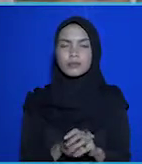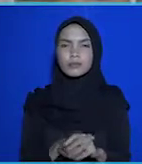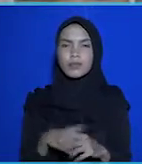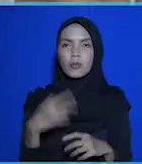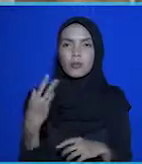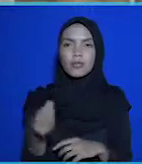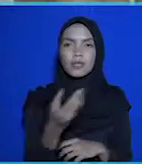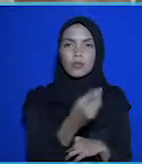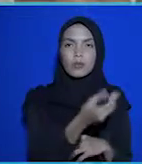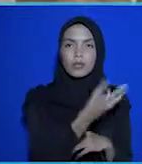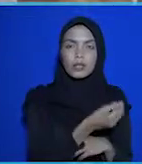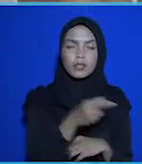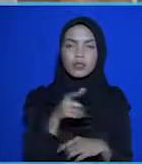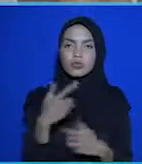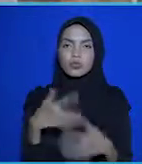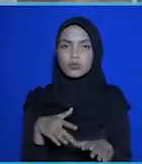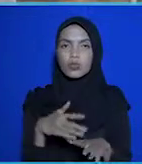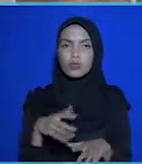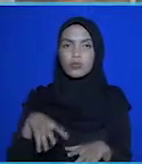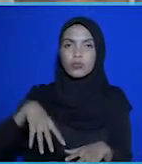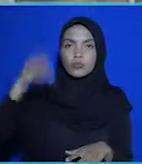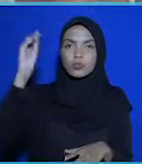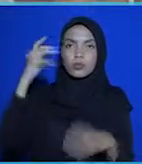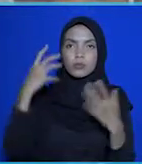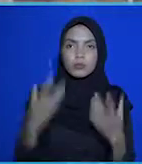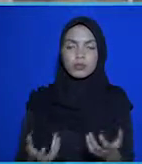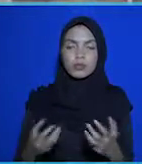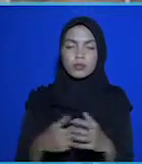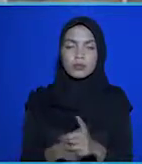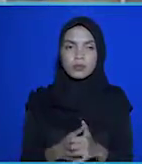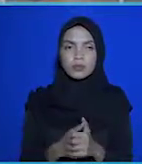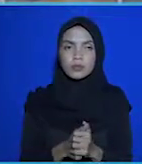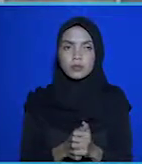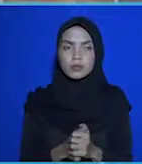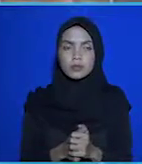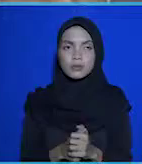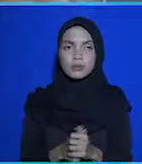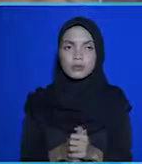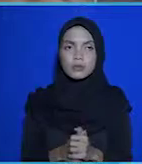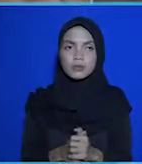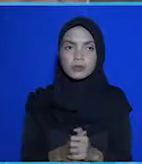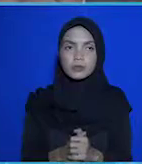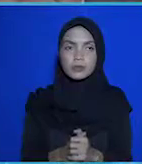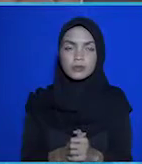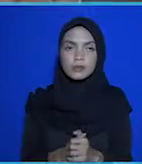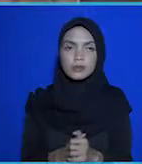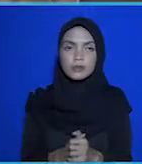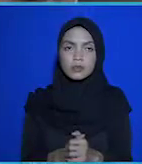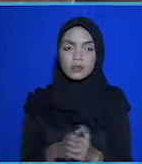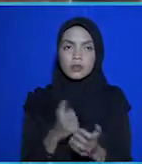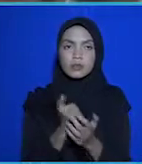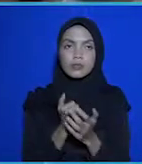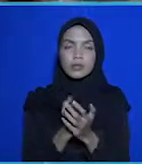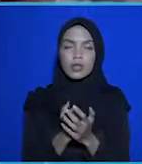kabupaten itu sudah rusaknya sudah berat sekali memang. Tetapi dengan membangun Risa itu sebetulnya hanya